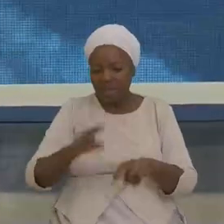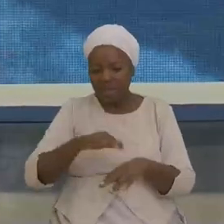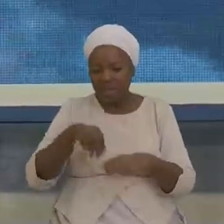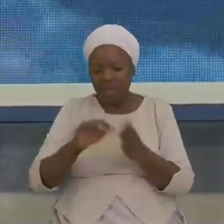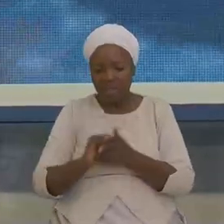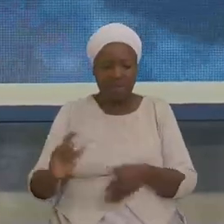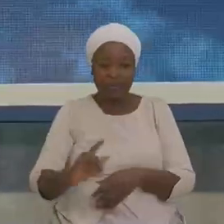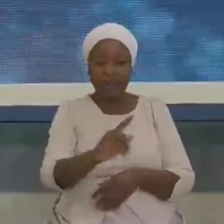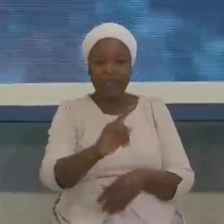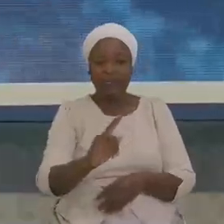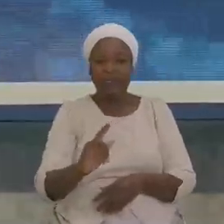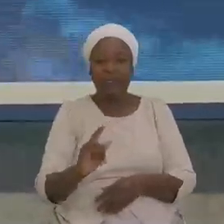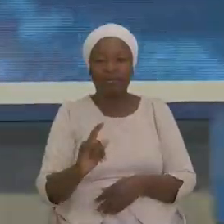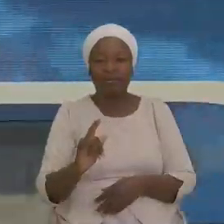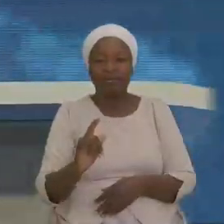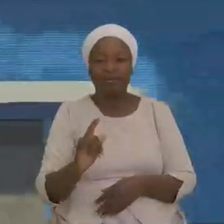un siège dans l'avion,